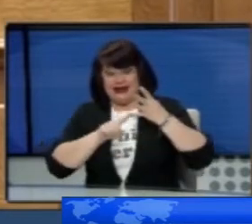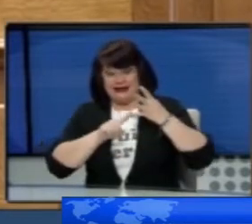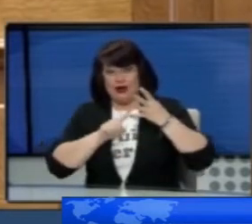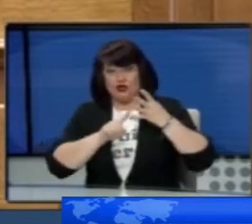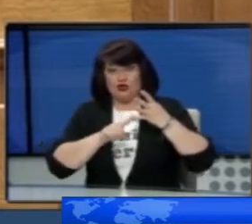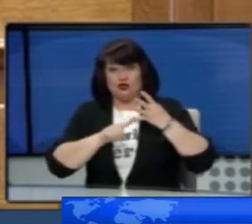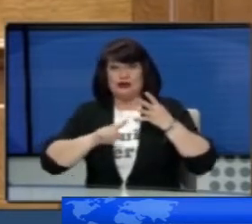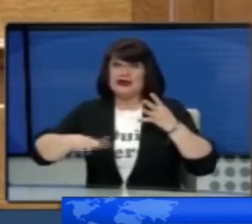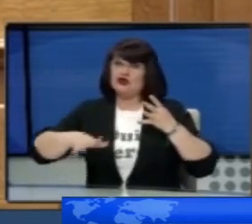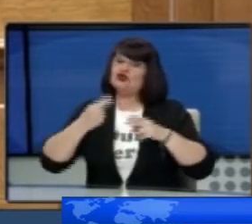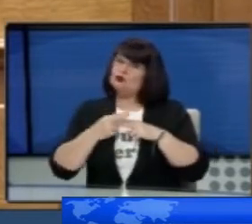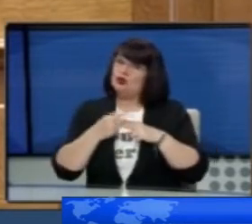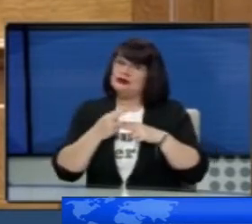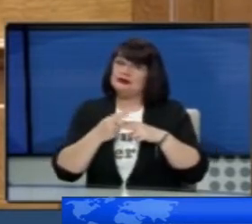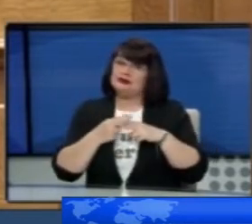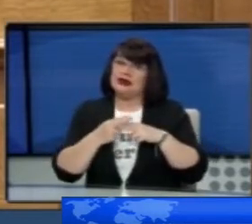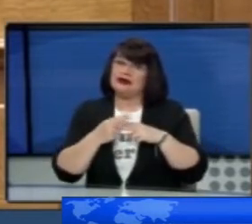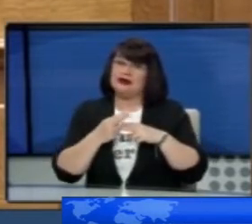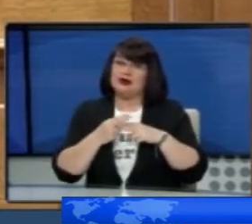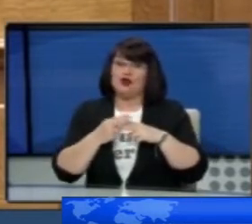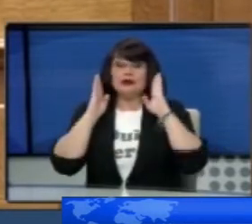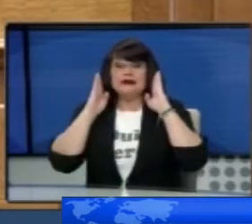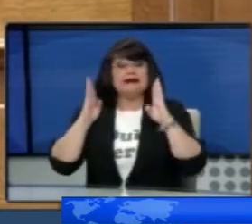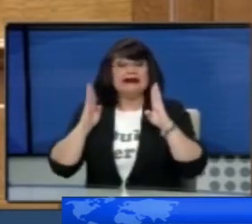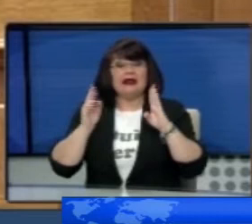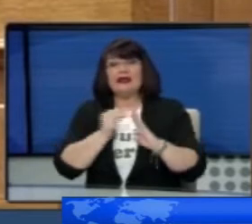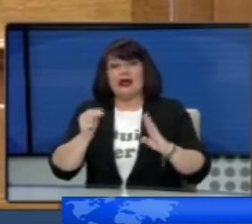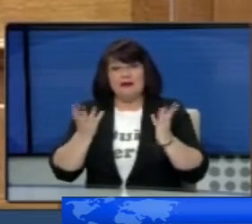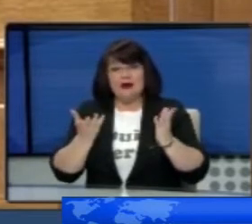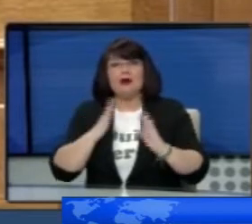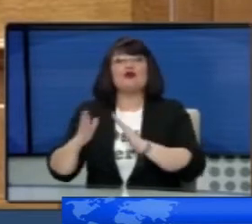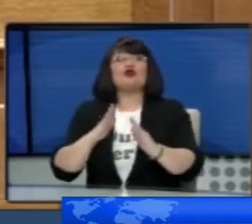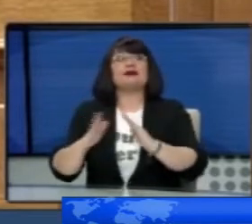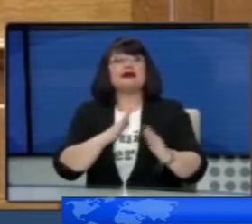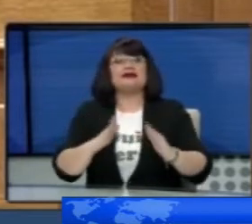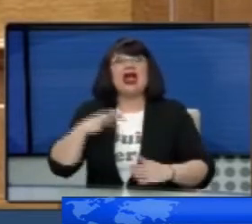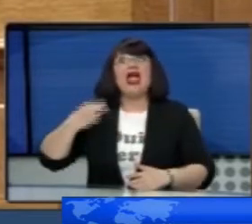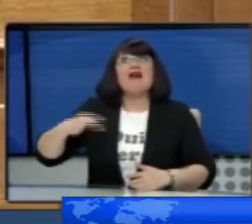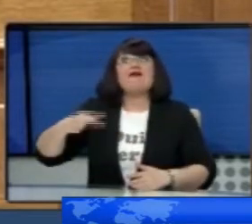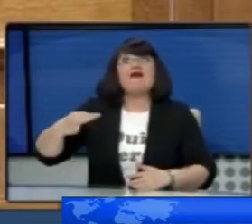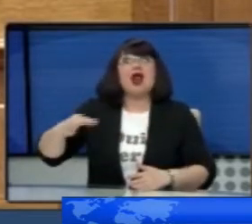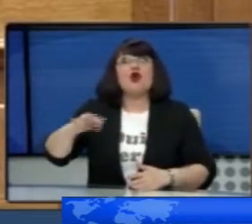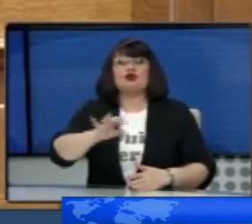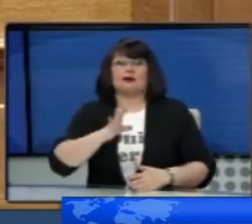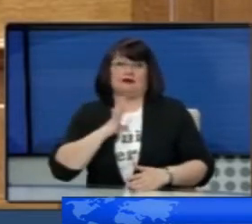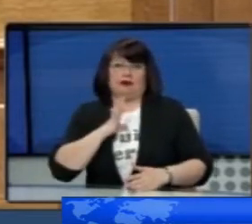ίσως τον πιο σημαντικό πυλώνα της. Και αναφέρομαι στην προστασία των πιο